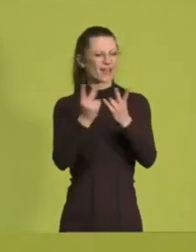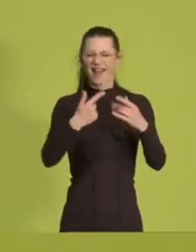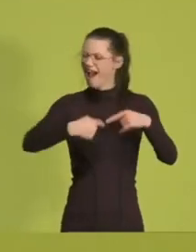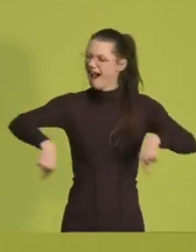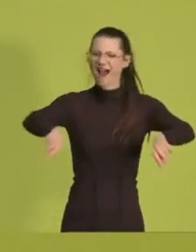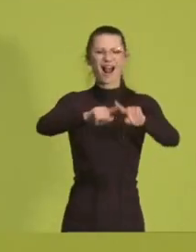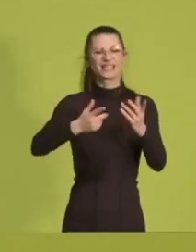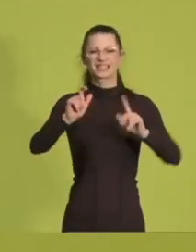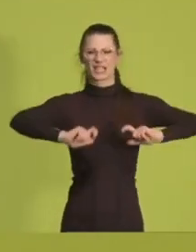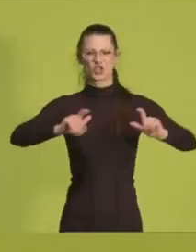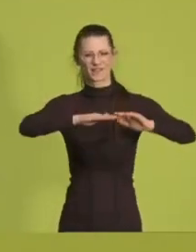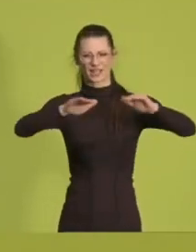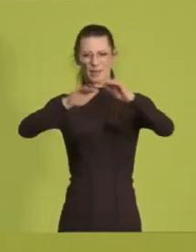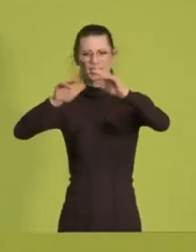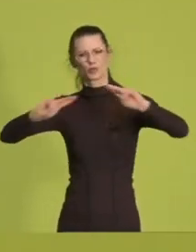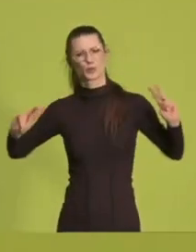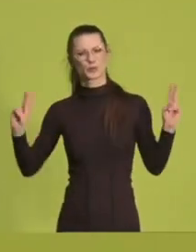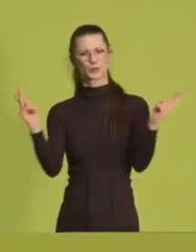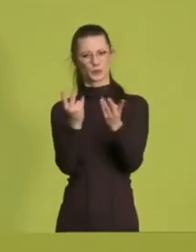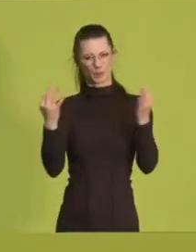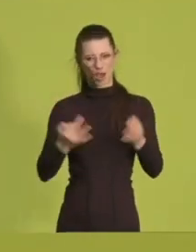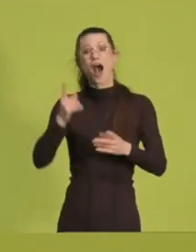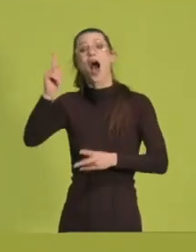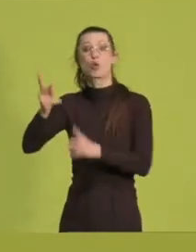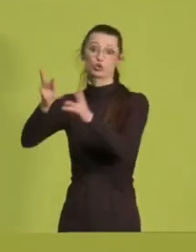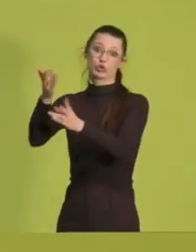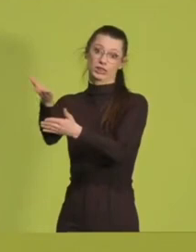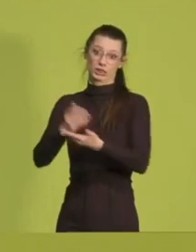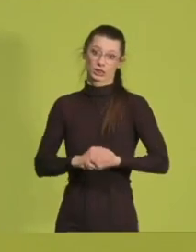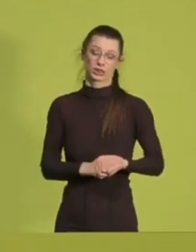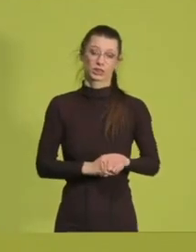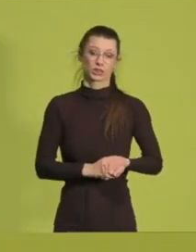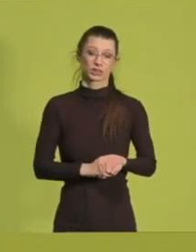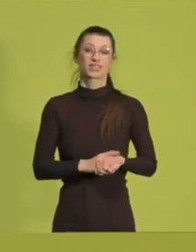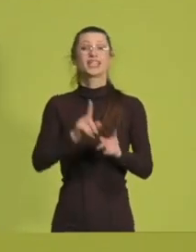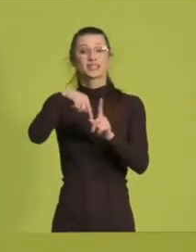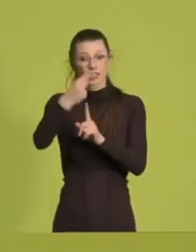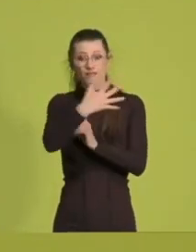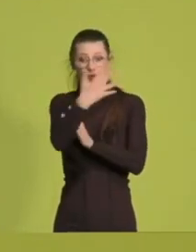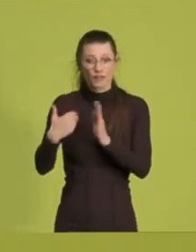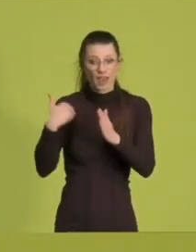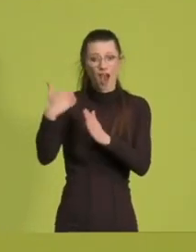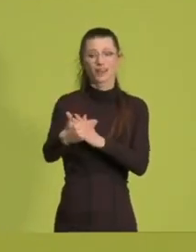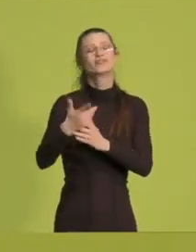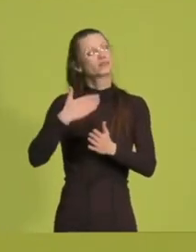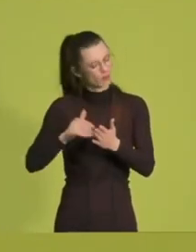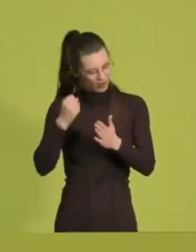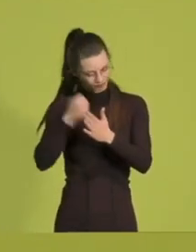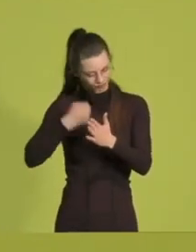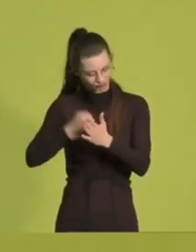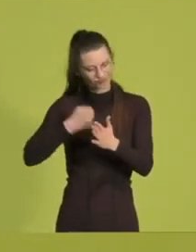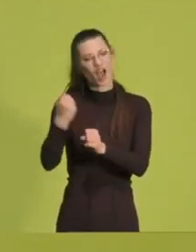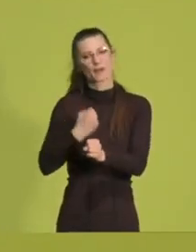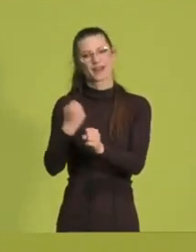der Gesellschaft hergestellt wird, auch in der Justiz. Daran will ich in den nächsten 5 Jahren weiterarbeiten und bedanke